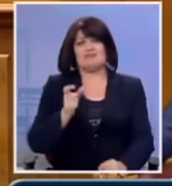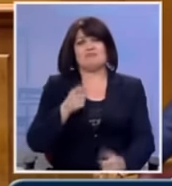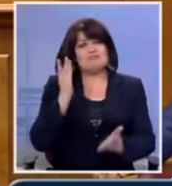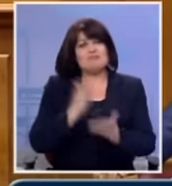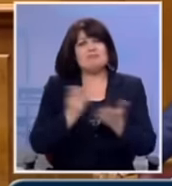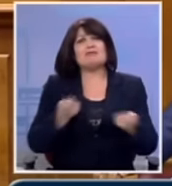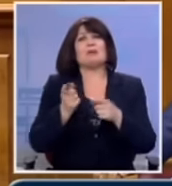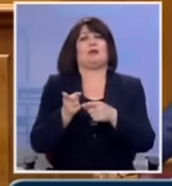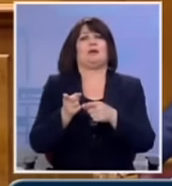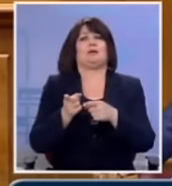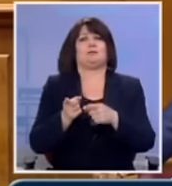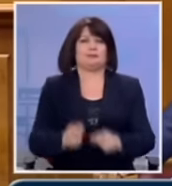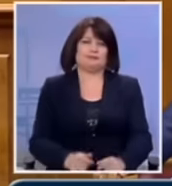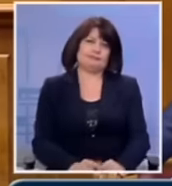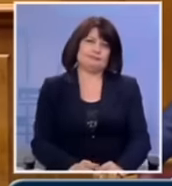σας.